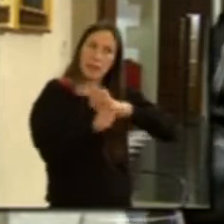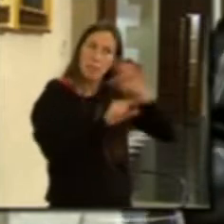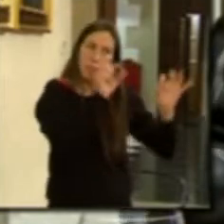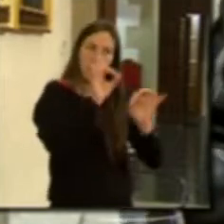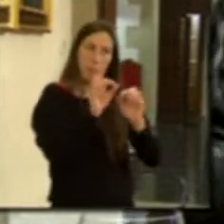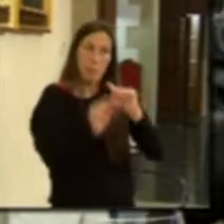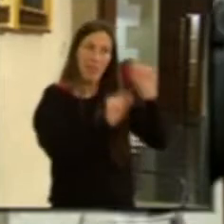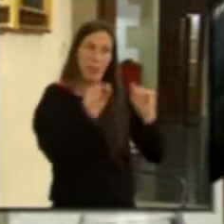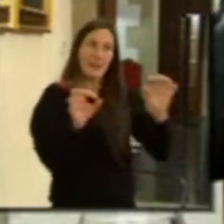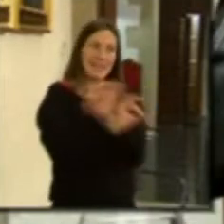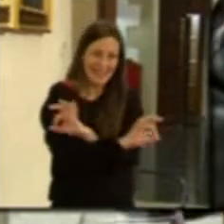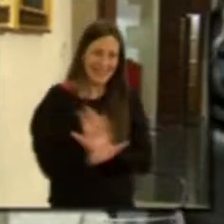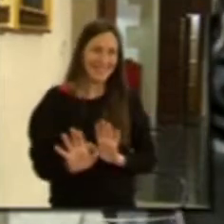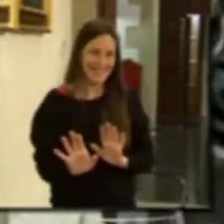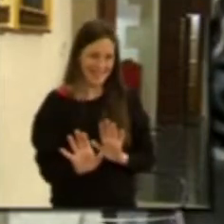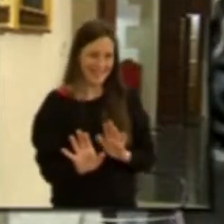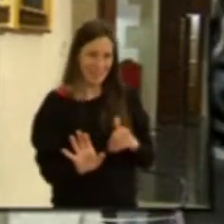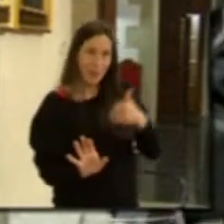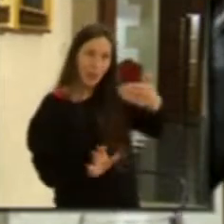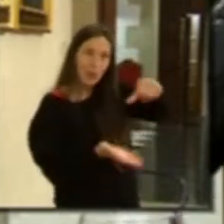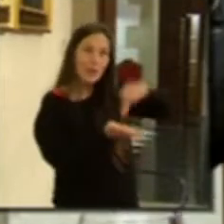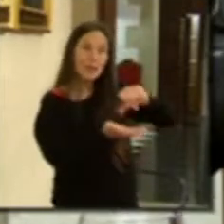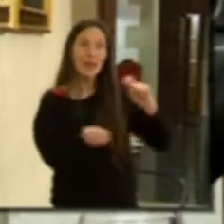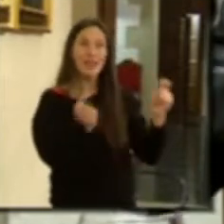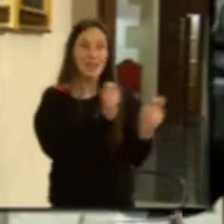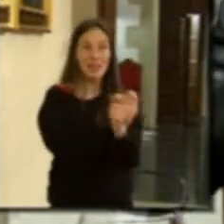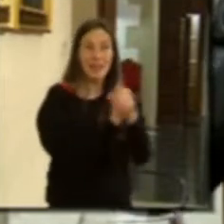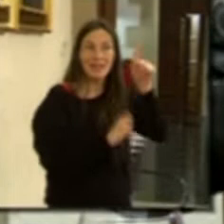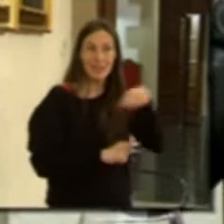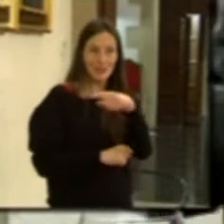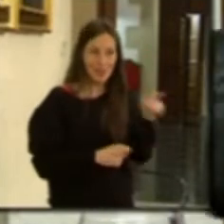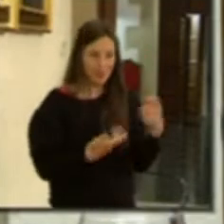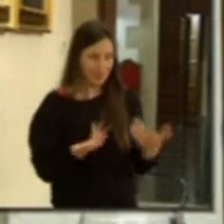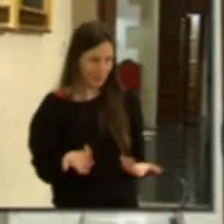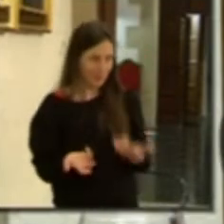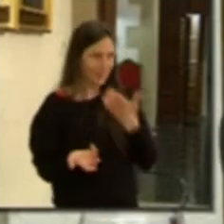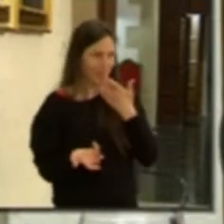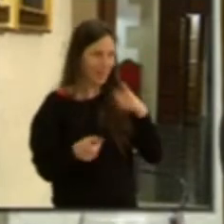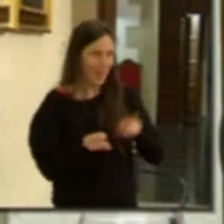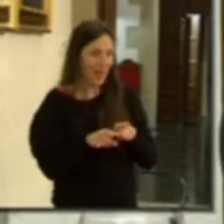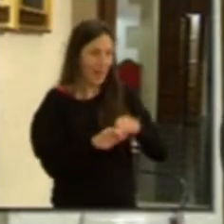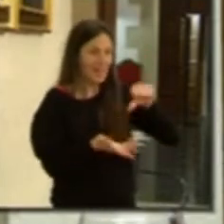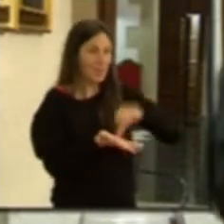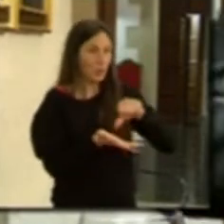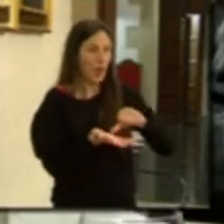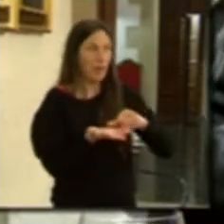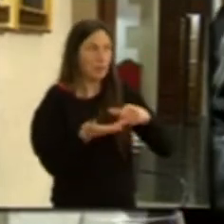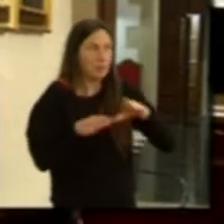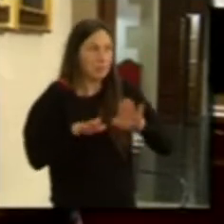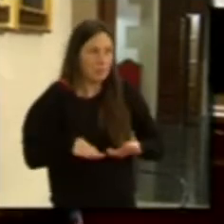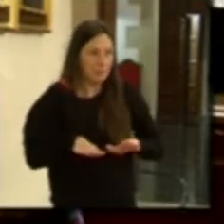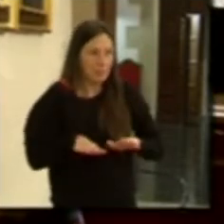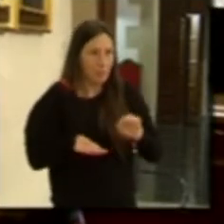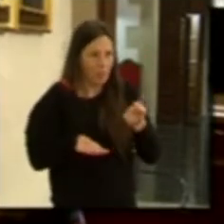de mesos, com seran les ciutats d'aquí uns quants mesos, unes ciutats que ara sabem estan funcionant a poca velocitat.